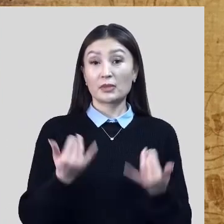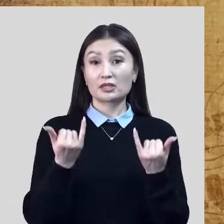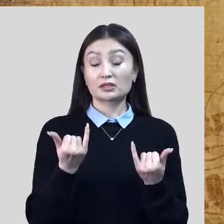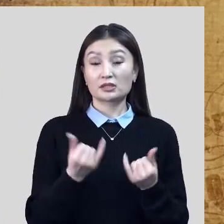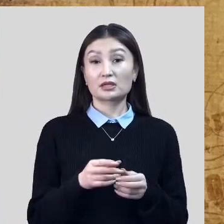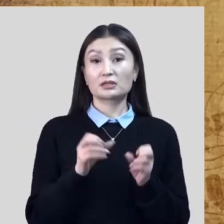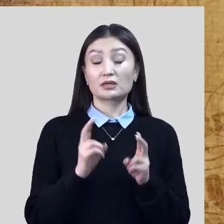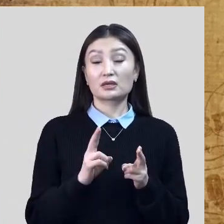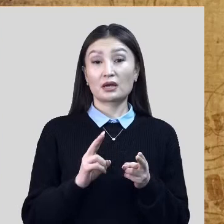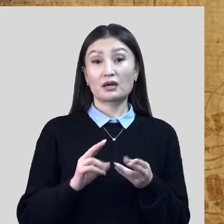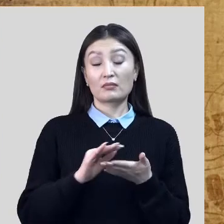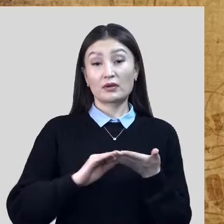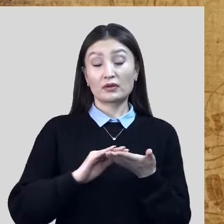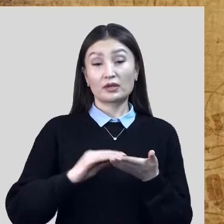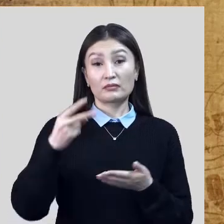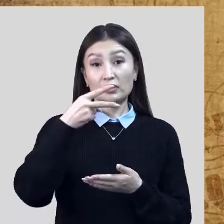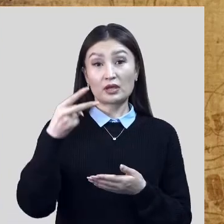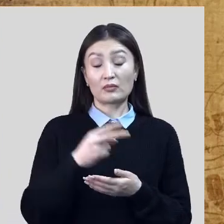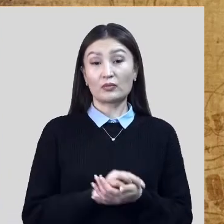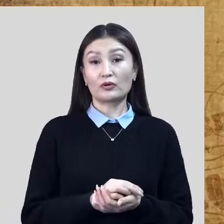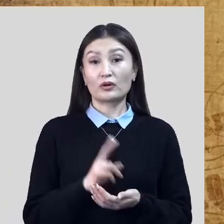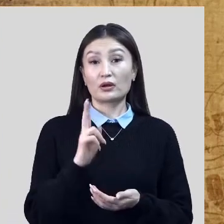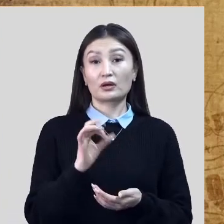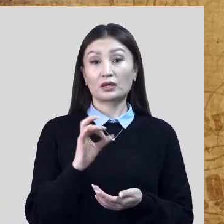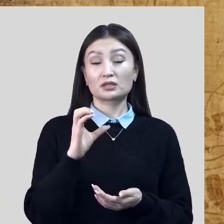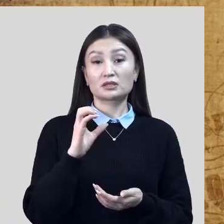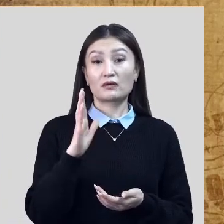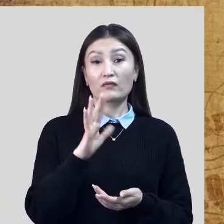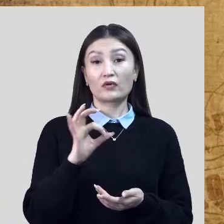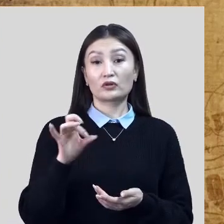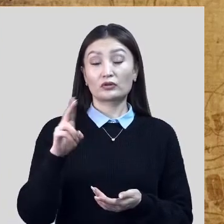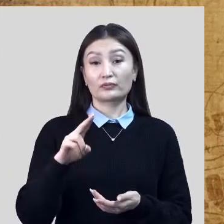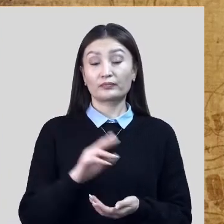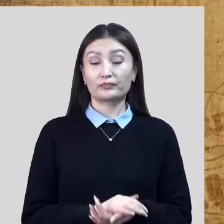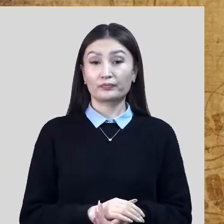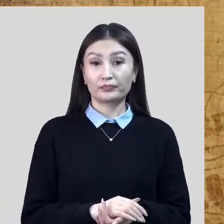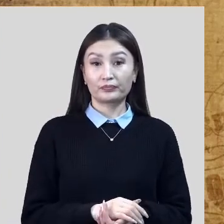Сейчас в качестве закрепления давайте разгадаем кроссворд.